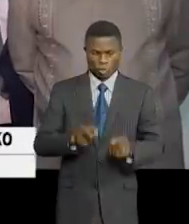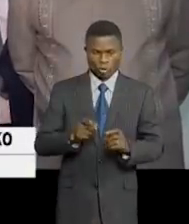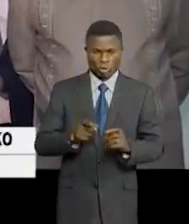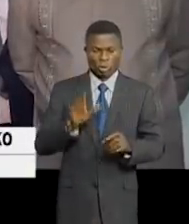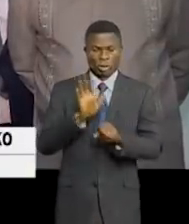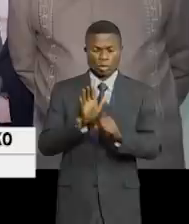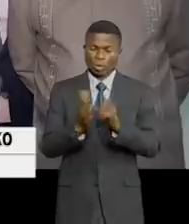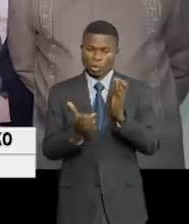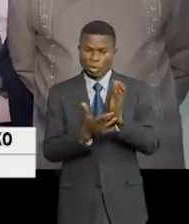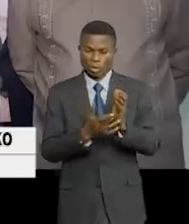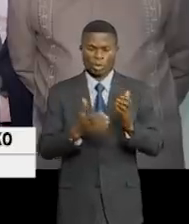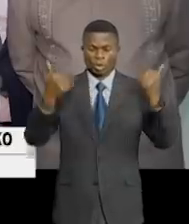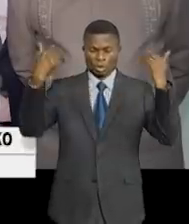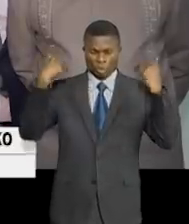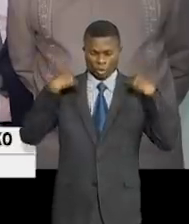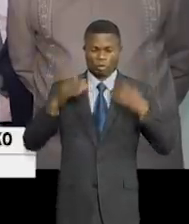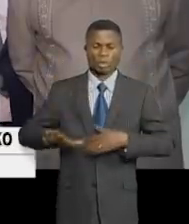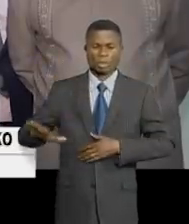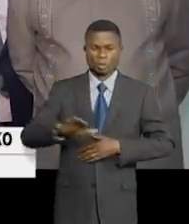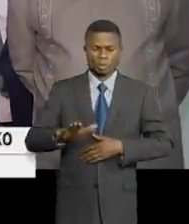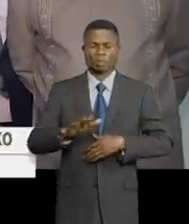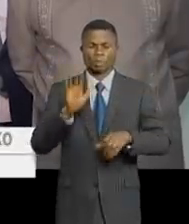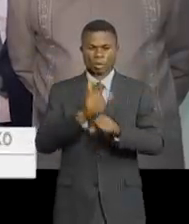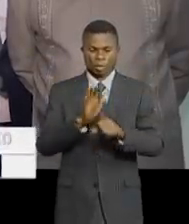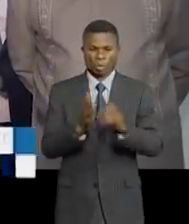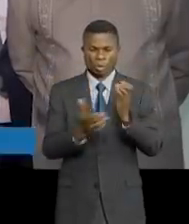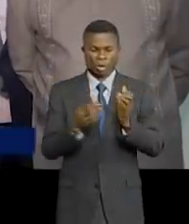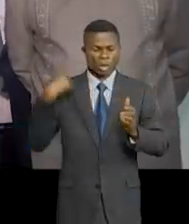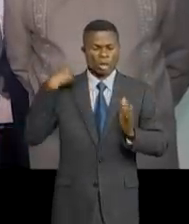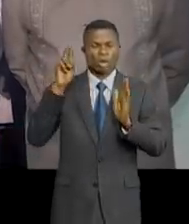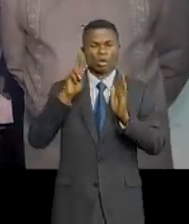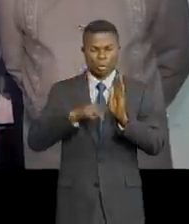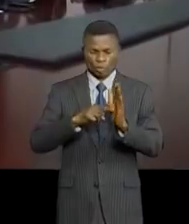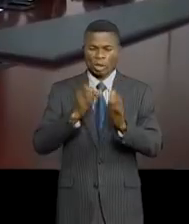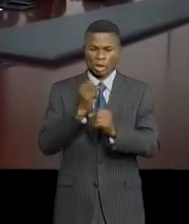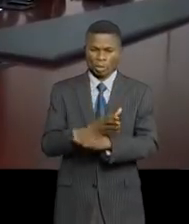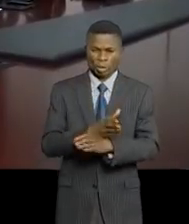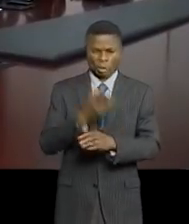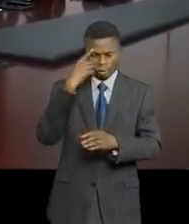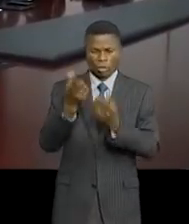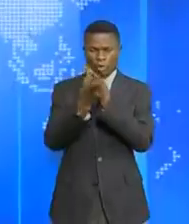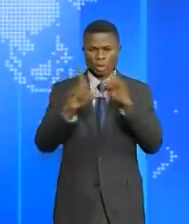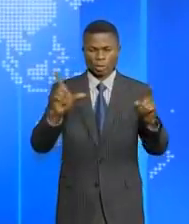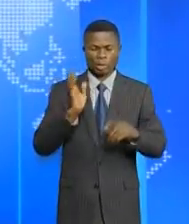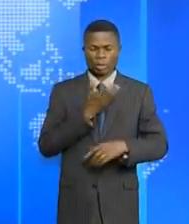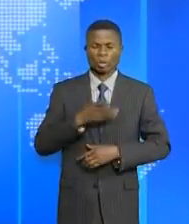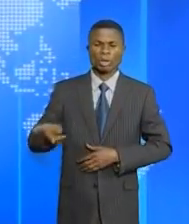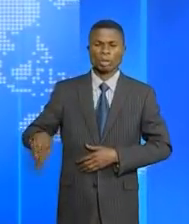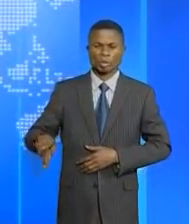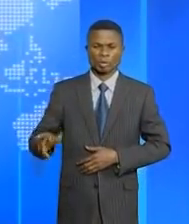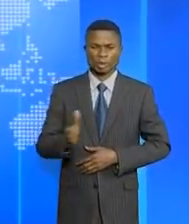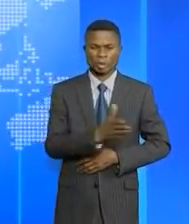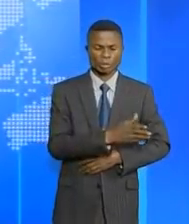différentes stratégies des autorités de la République les différentes stratégies du gouvernement soient mises en place pour libérer la Mongala.